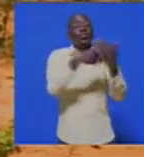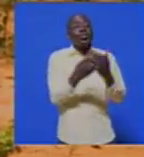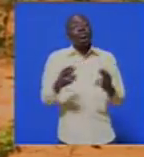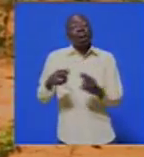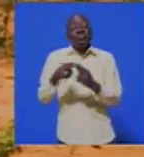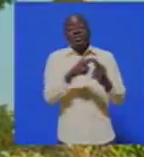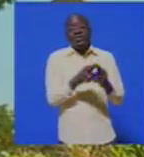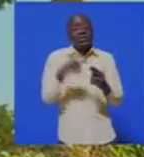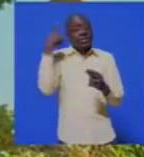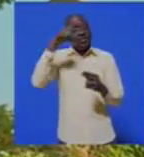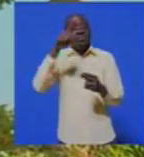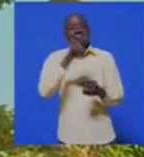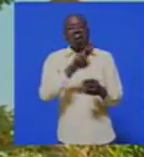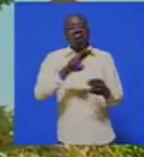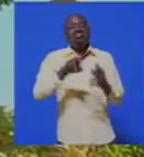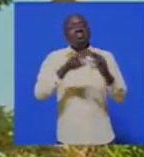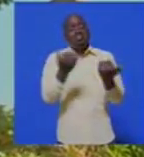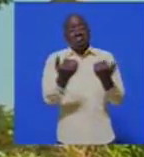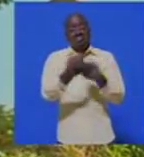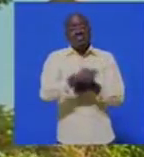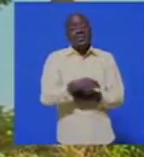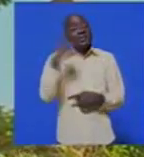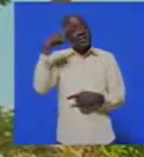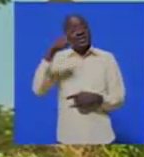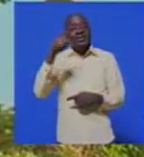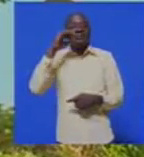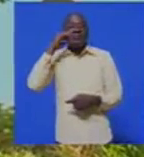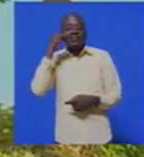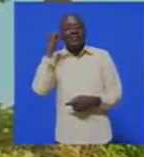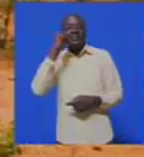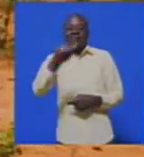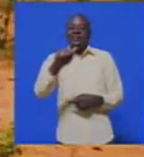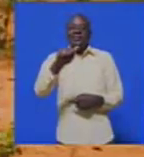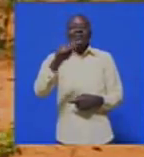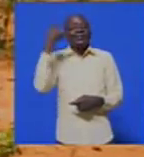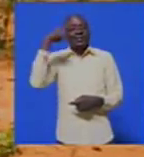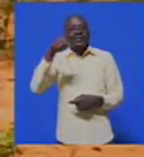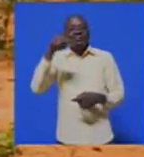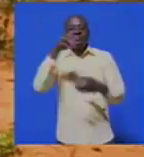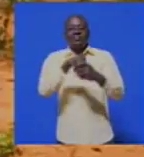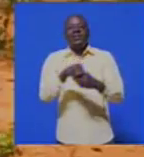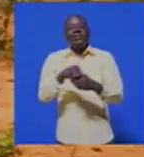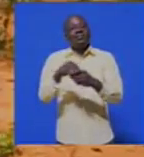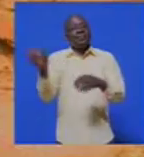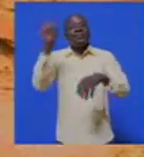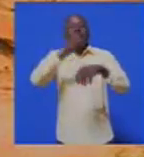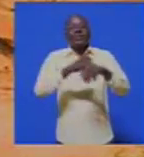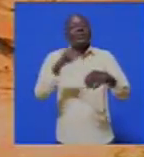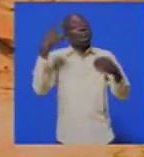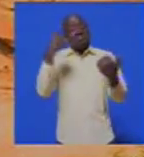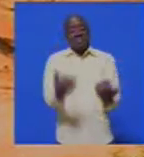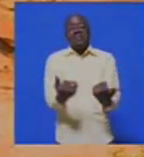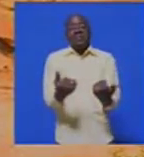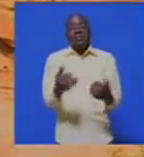transforment la brousse. Maintenant, la variété Mademoiselle, qui est une nouvelle variété, on est en train de faire l'expérimentation d'abord pour le moment. Après